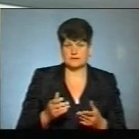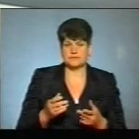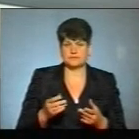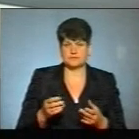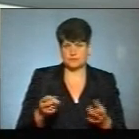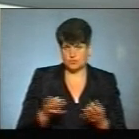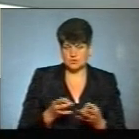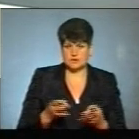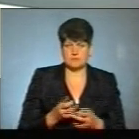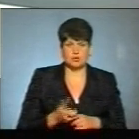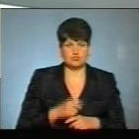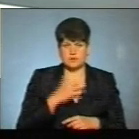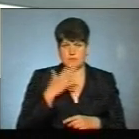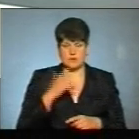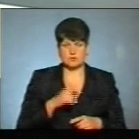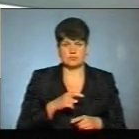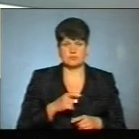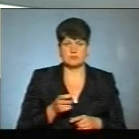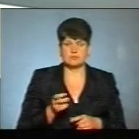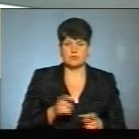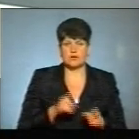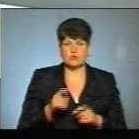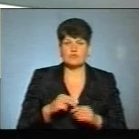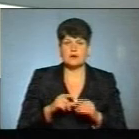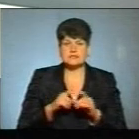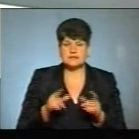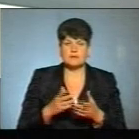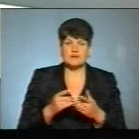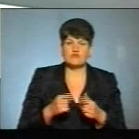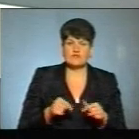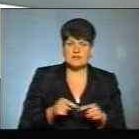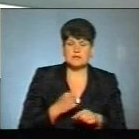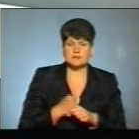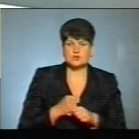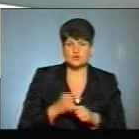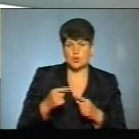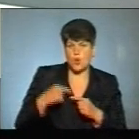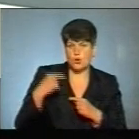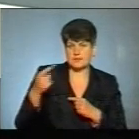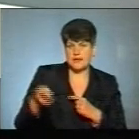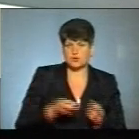багато переходять і магазини, які там десь мають окремі відділи, які працюють, онлайн-доставка,